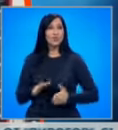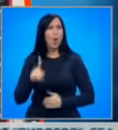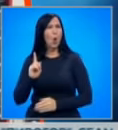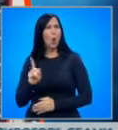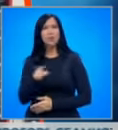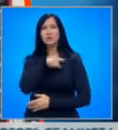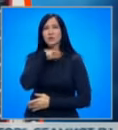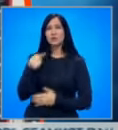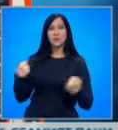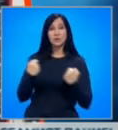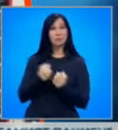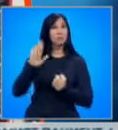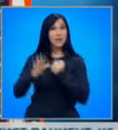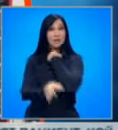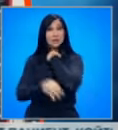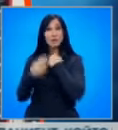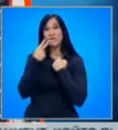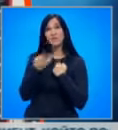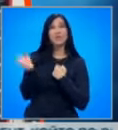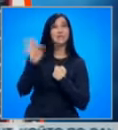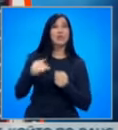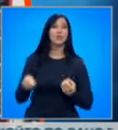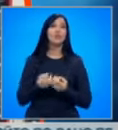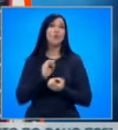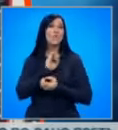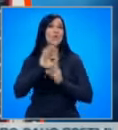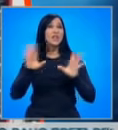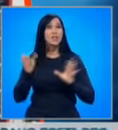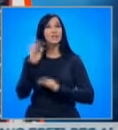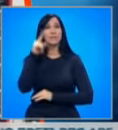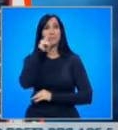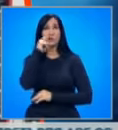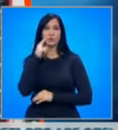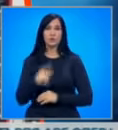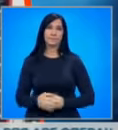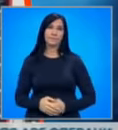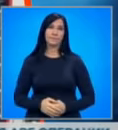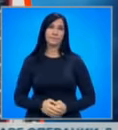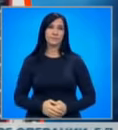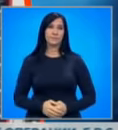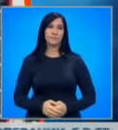на катастрофата? Техните истории вижте в след новините след минути в ефира ни.